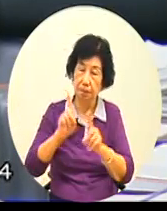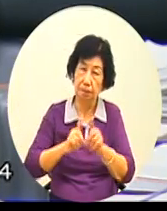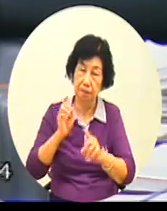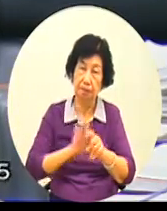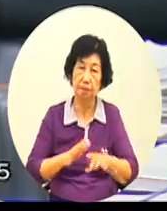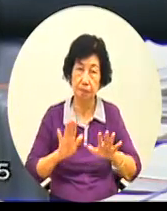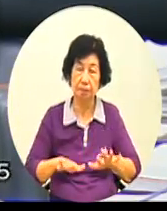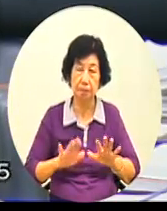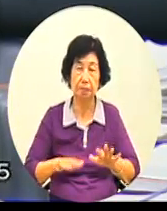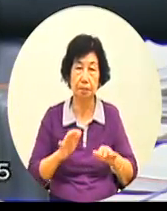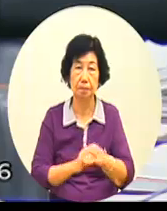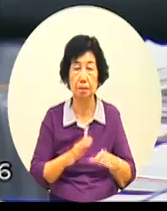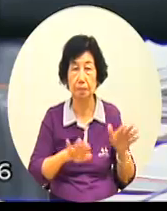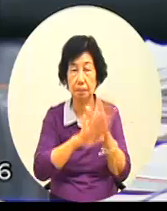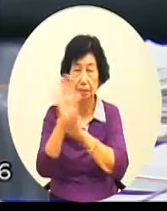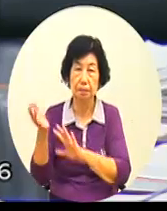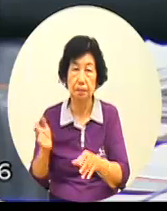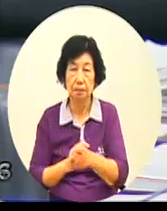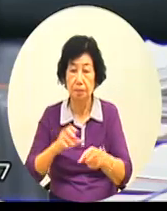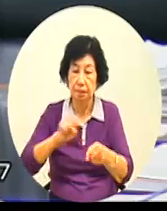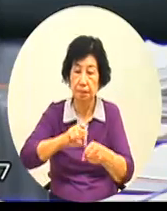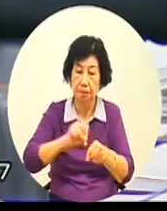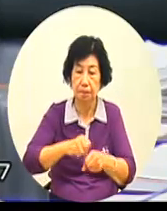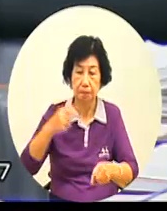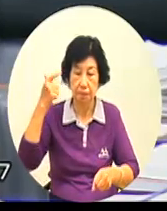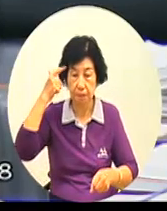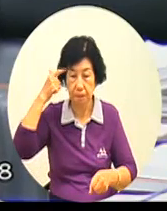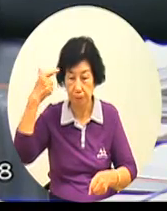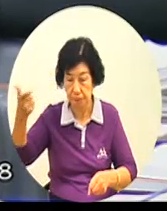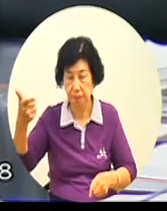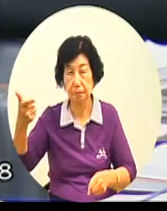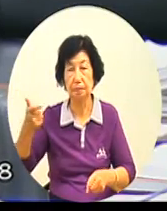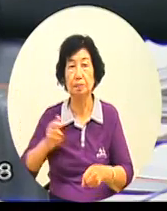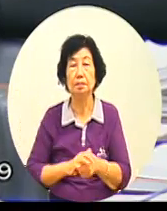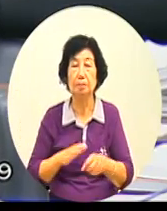的假。为什么劳团没有人这样讲？